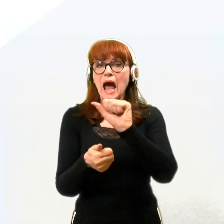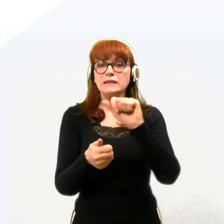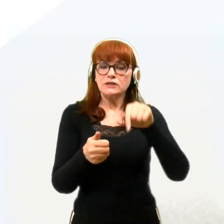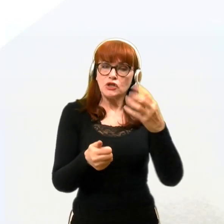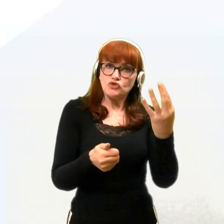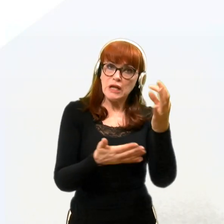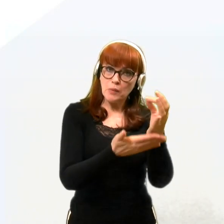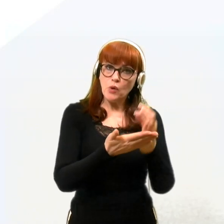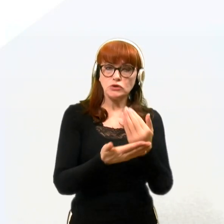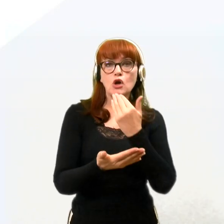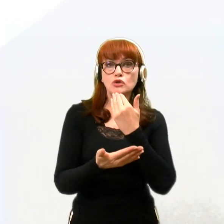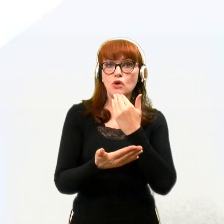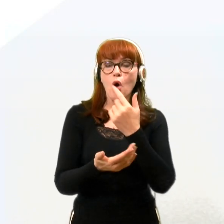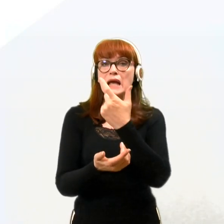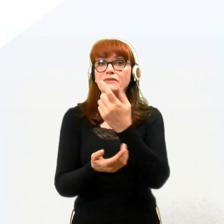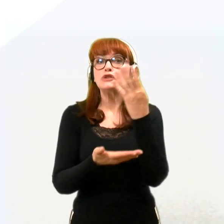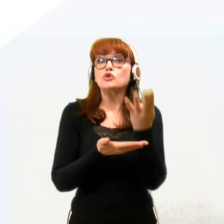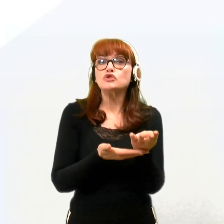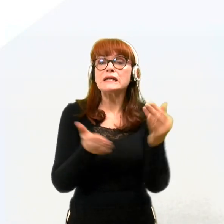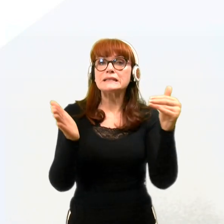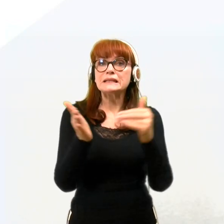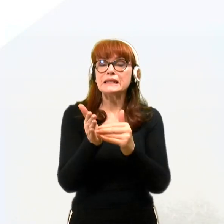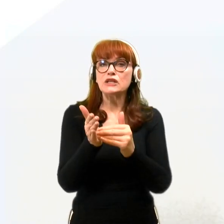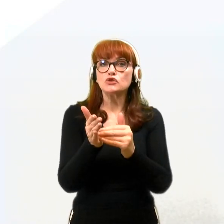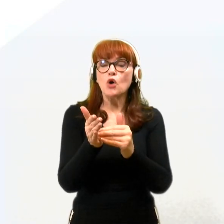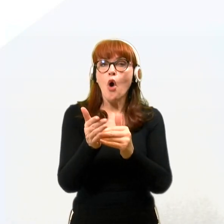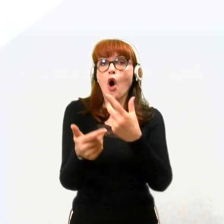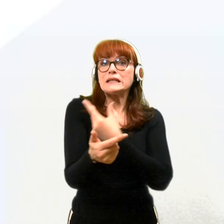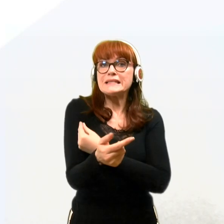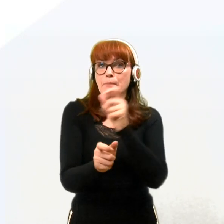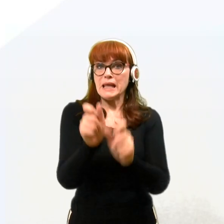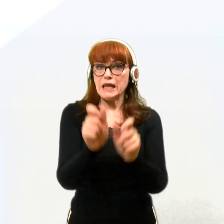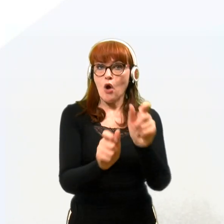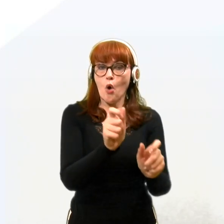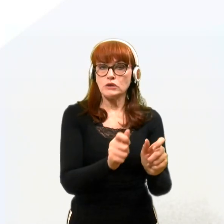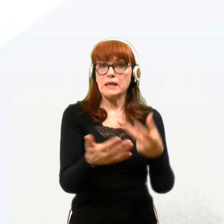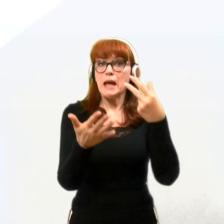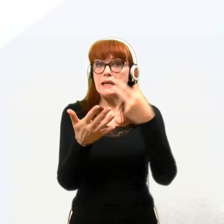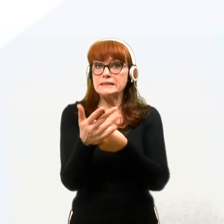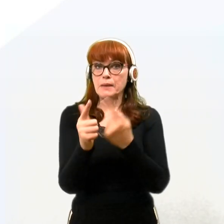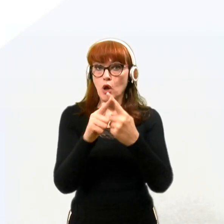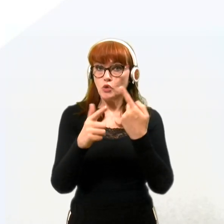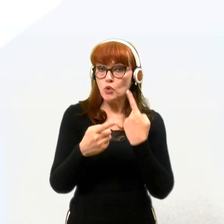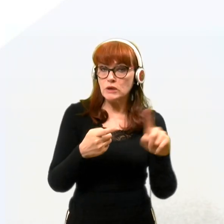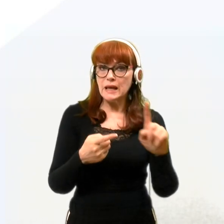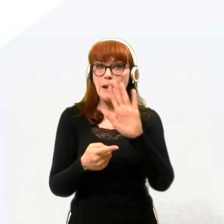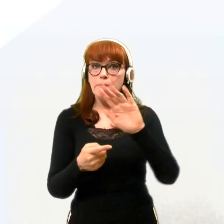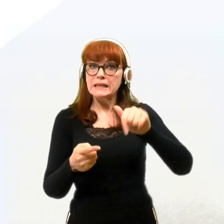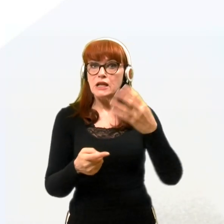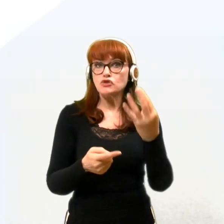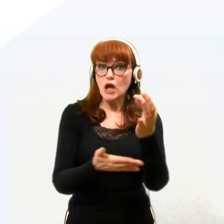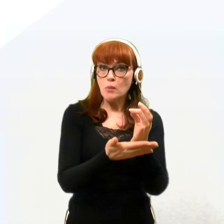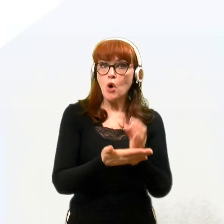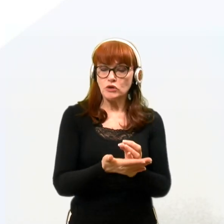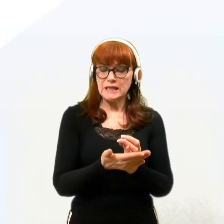11,4%, to se pravi skoraj 240 tisoč cepljenih oseb, cepljenih s drugim odmerkom